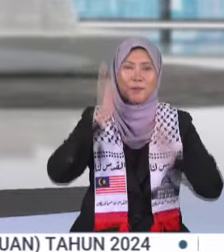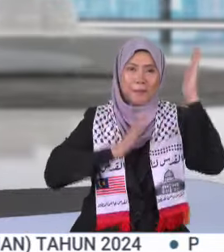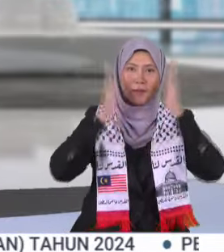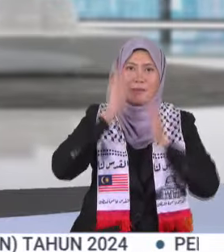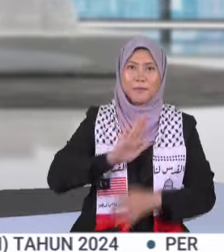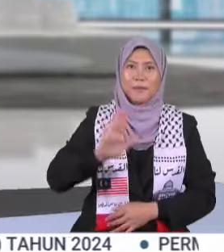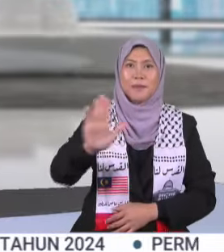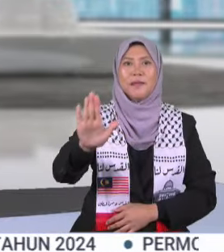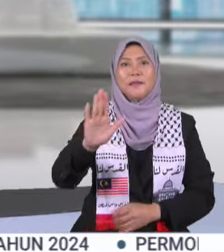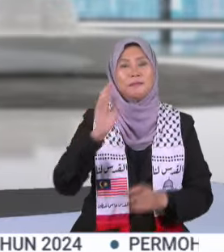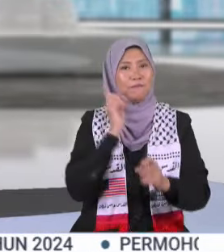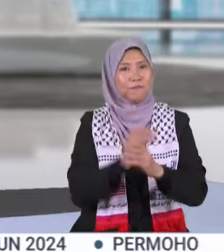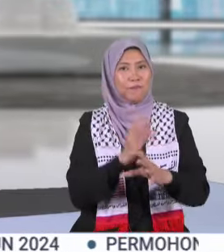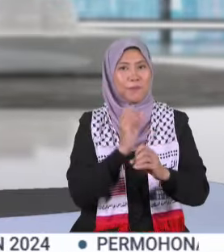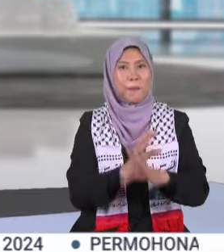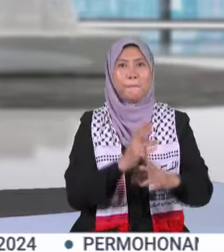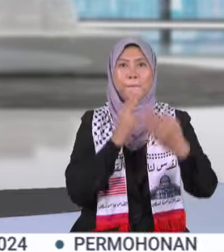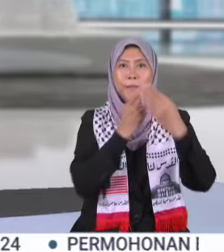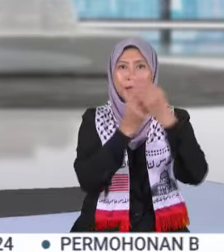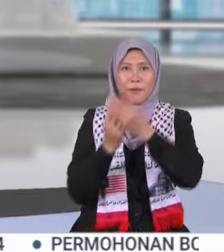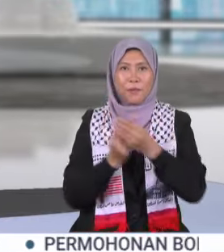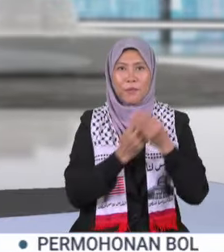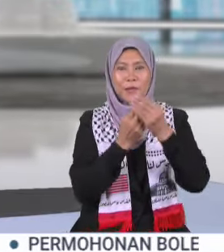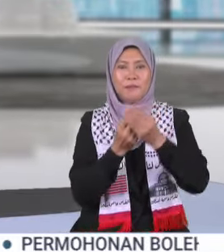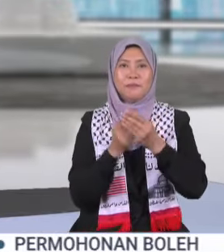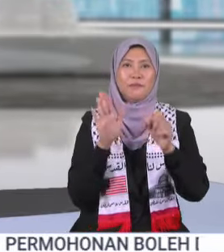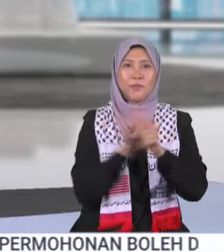Madani tekad perpaduan penuhi